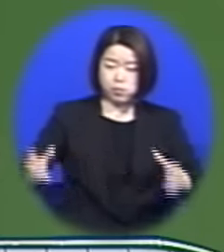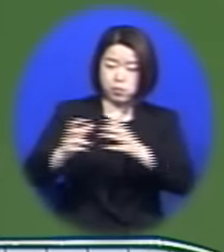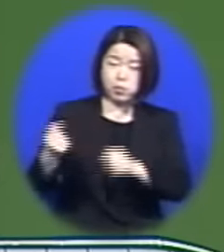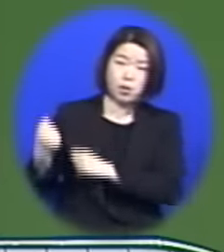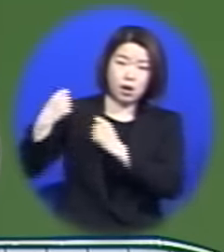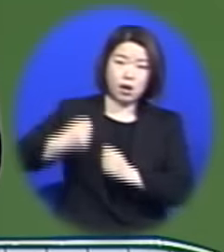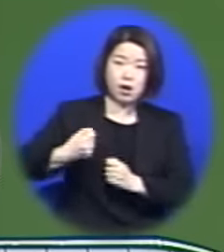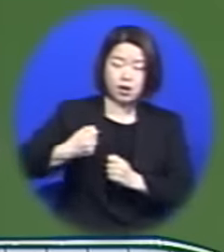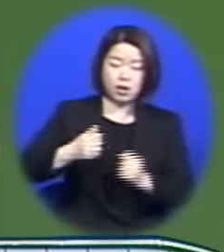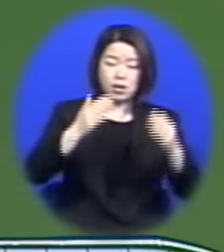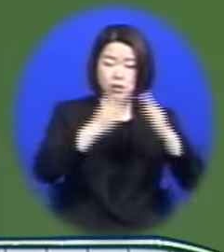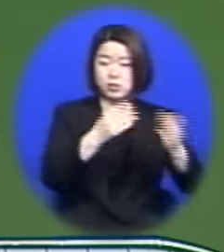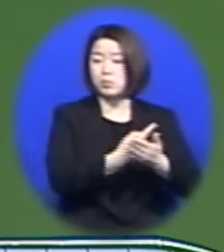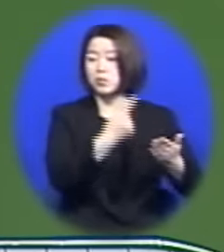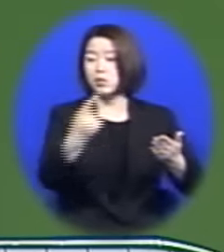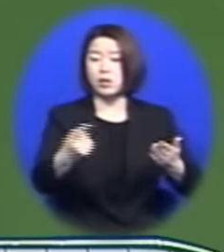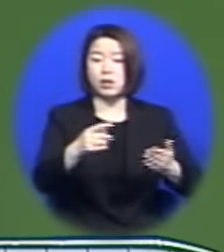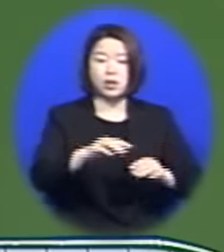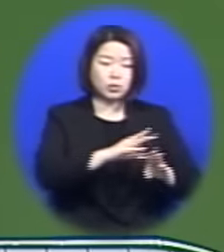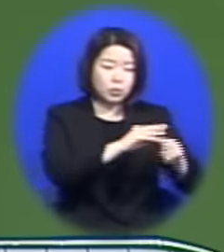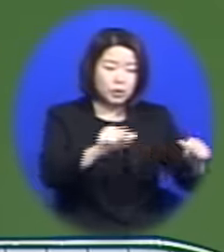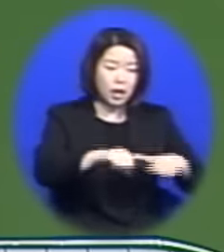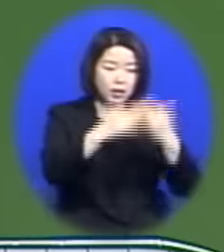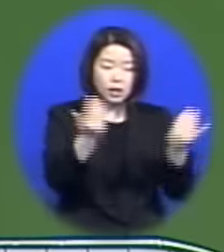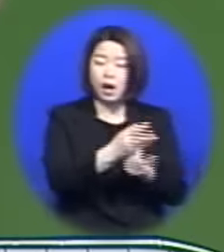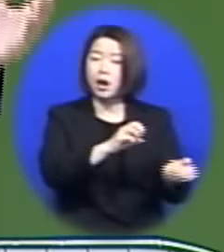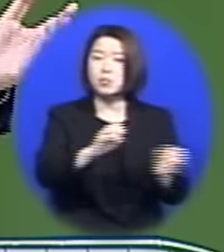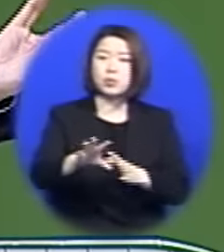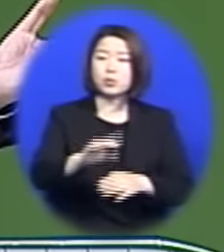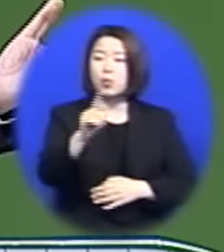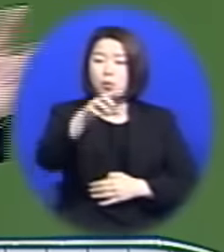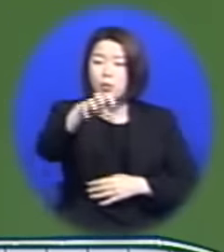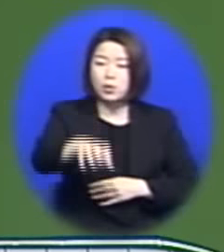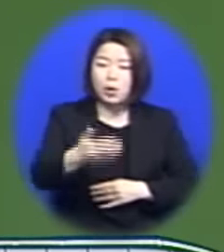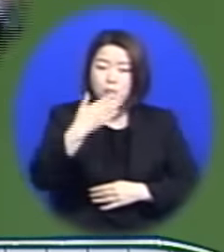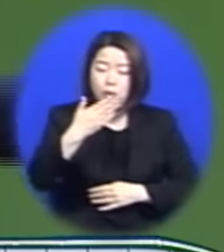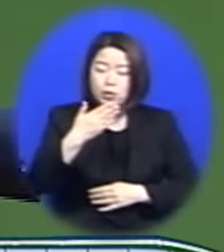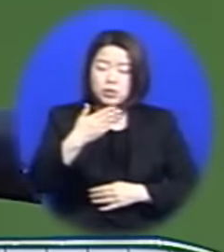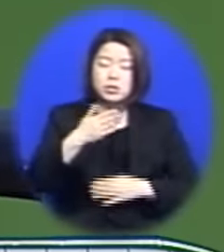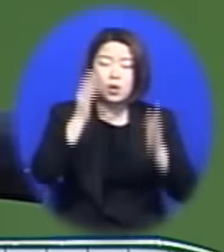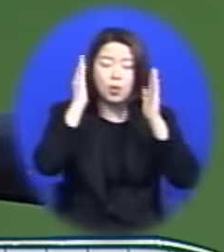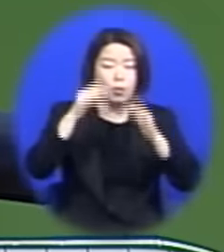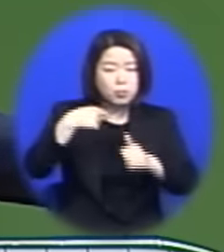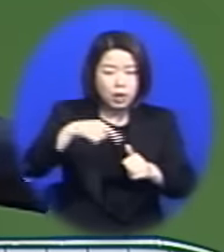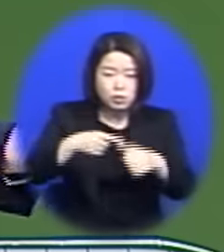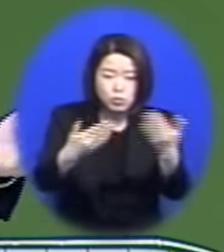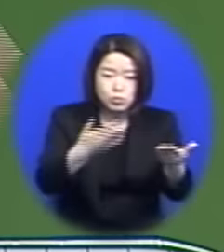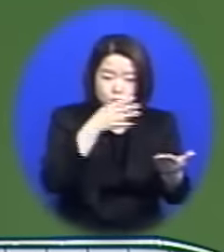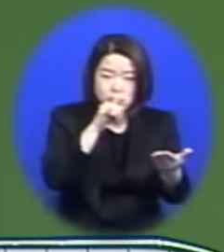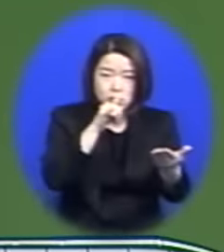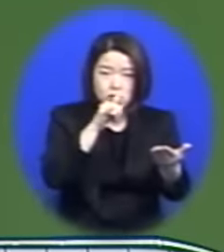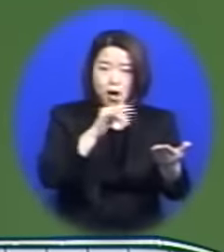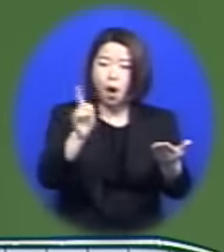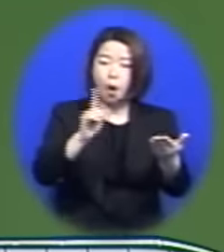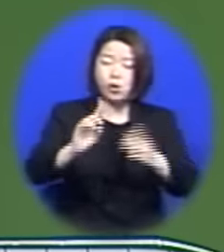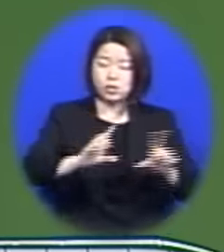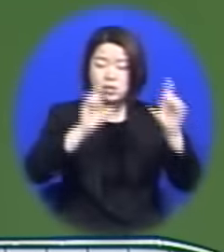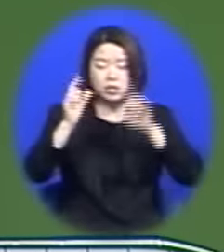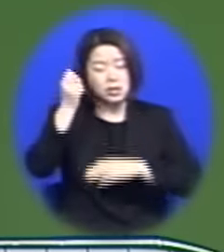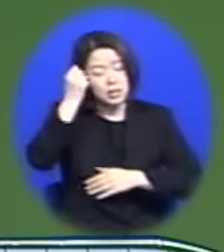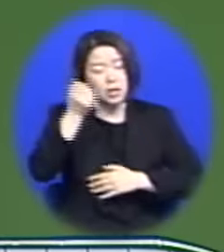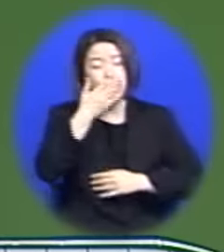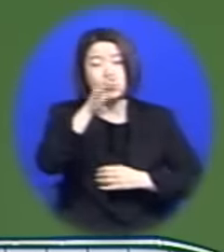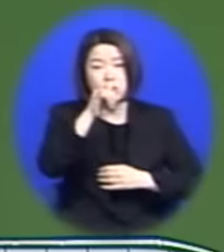그리고 집 떠나서 땅 버리고 어디서 먹을 수 있을지 애들은 공부는 시킬 수 있을지 어디 살 수는